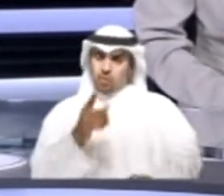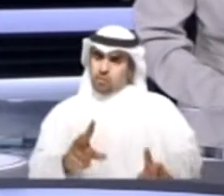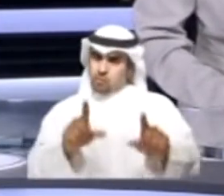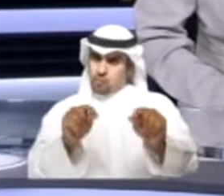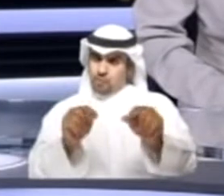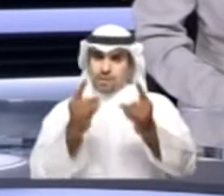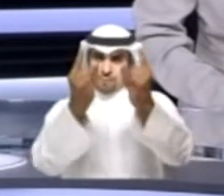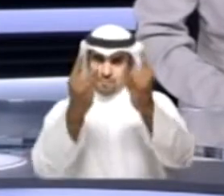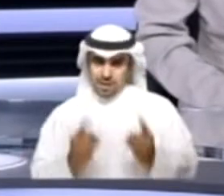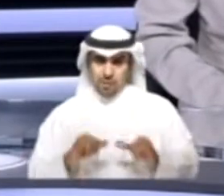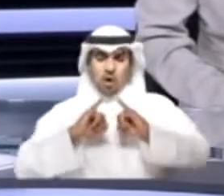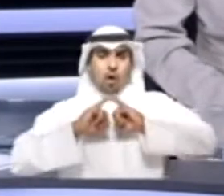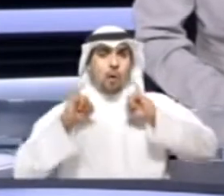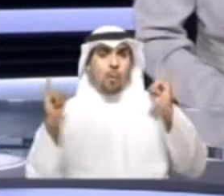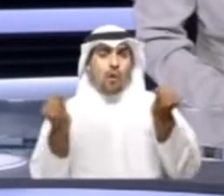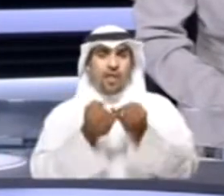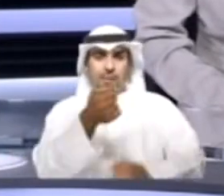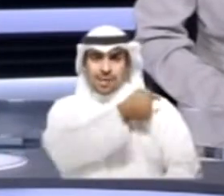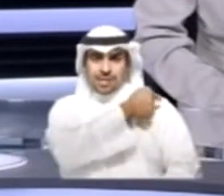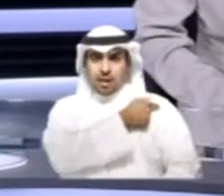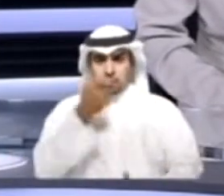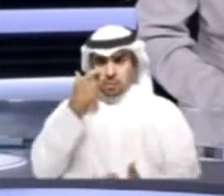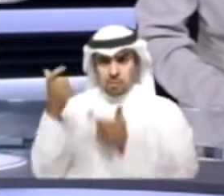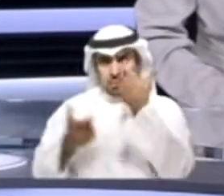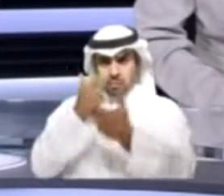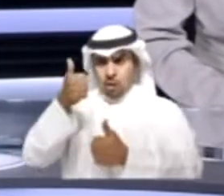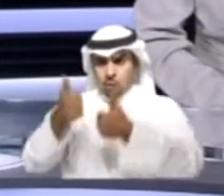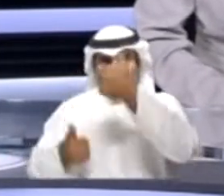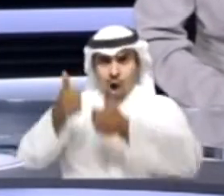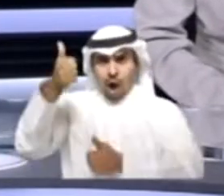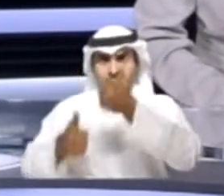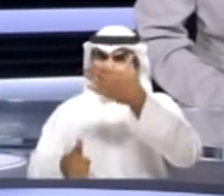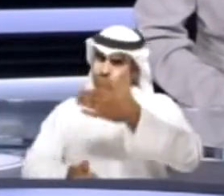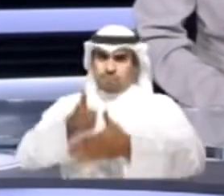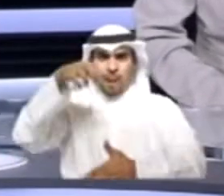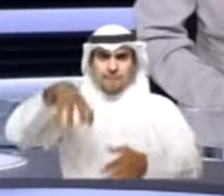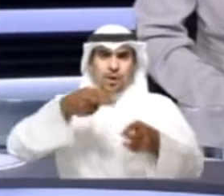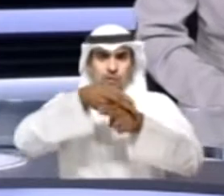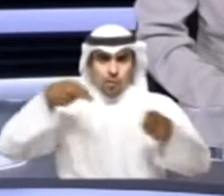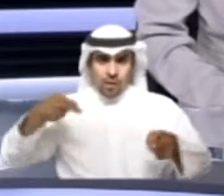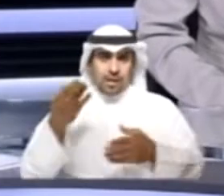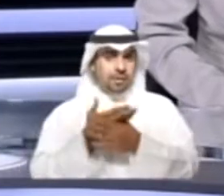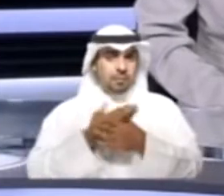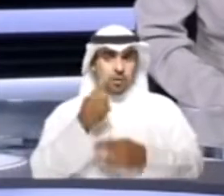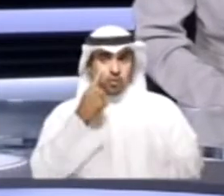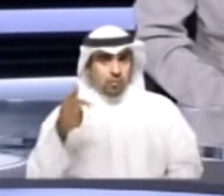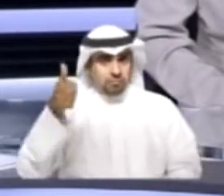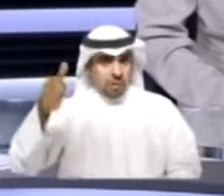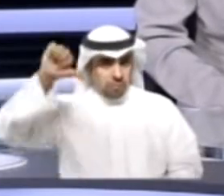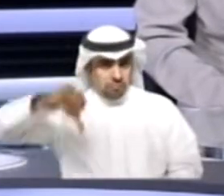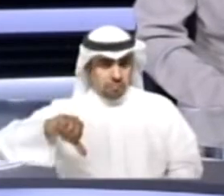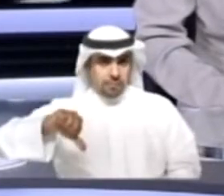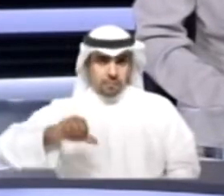المنظمة ضمن إطار البرنامج السنوي لتقييم كفاءة المختبرات المرجعية لفيروس